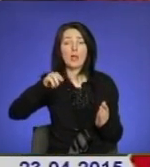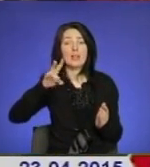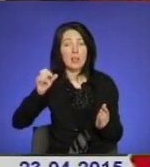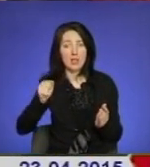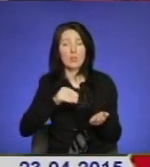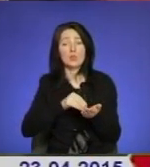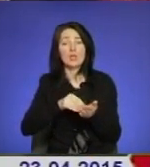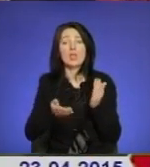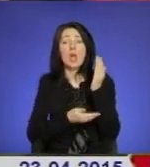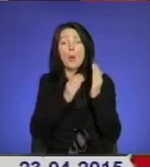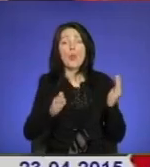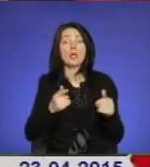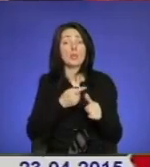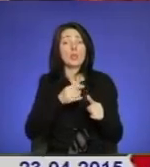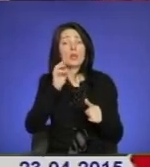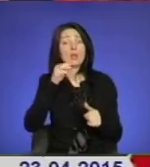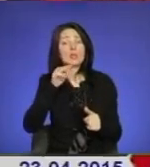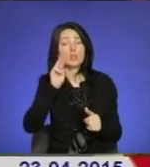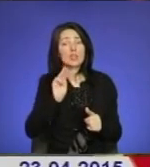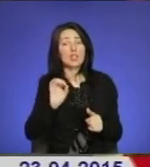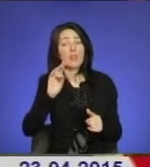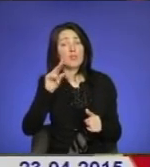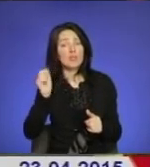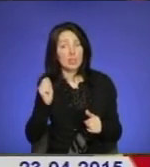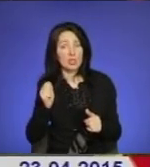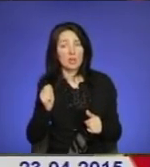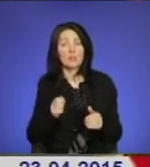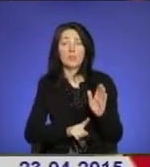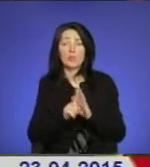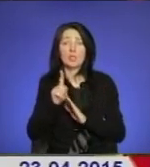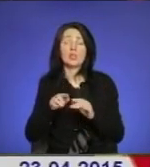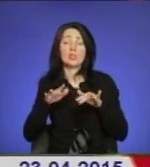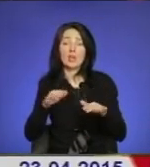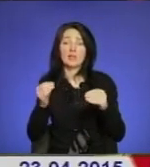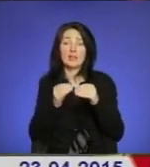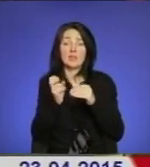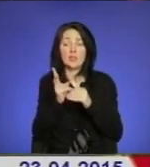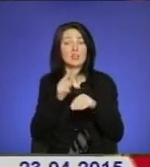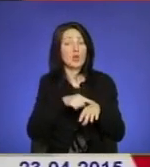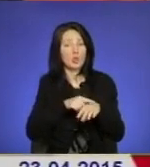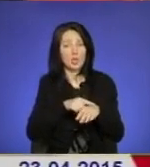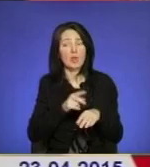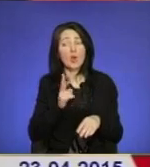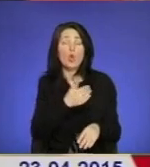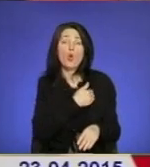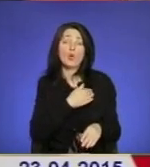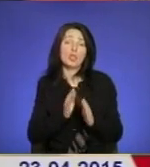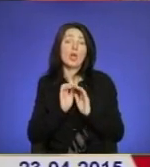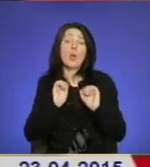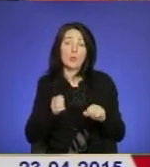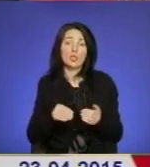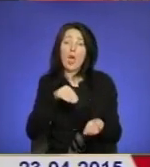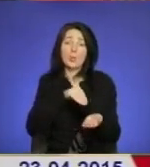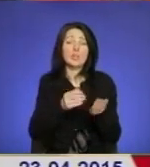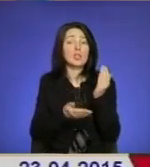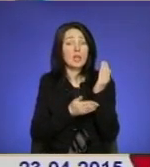Тараса Шевченка біля фонтану. Розпочнеться захід о 12-й годині. Охочих закликають посадити дерево з надією на спокій та